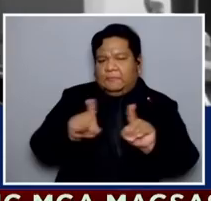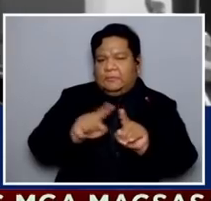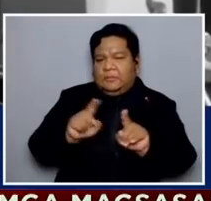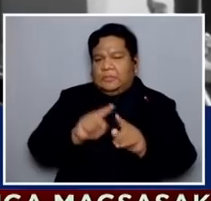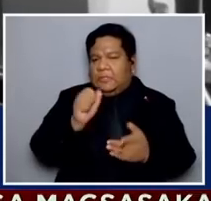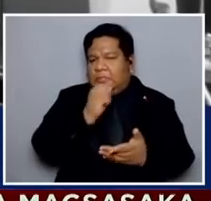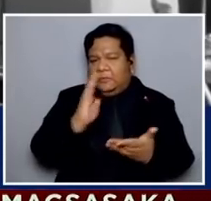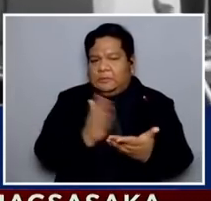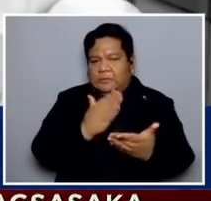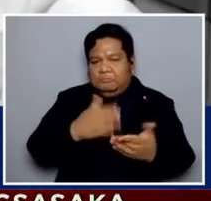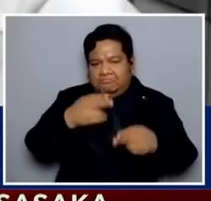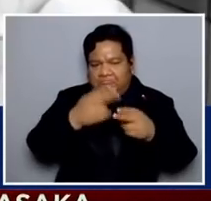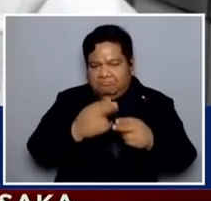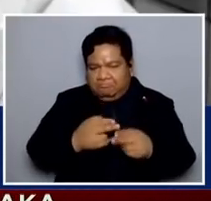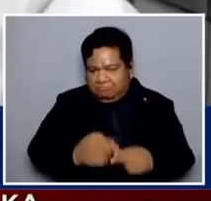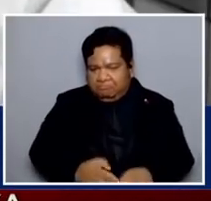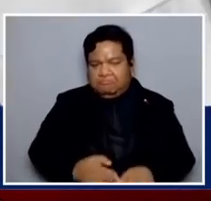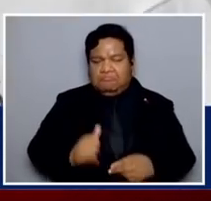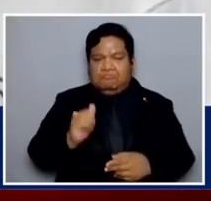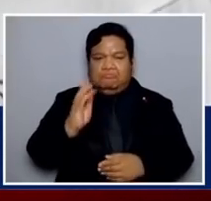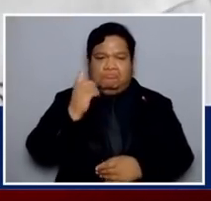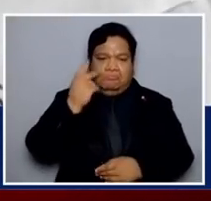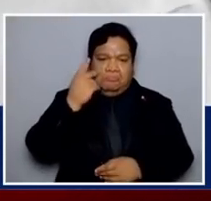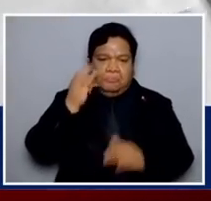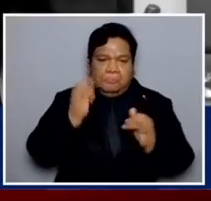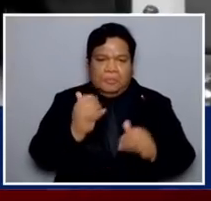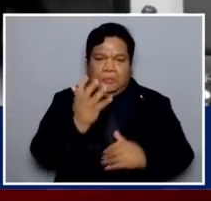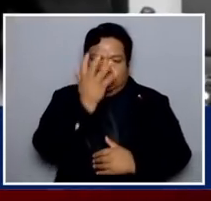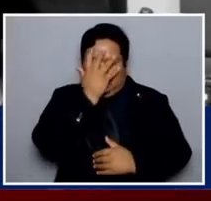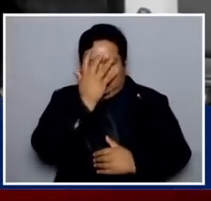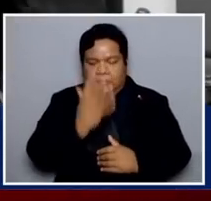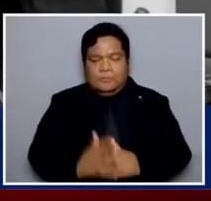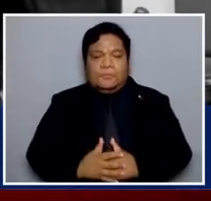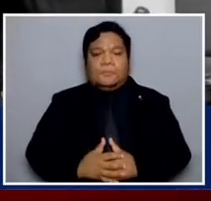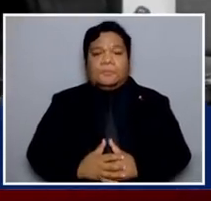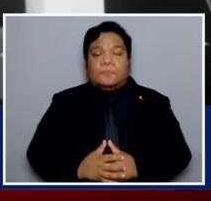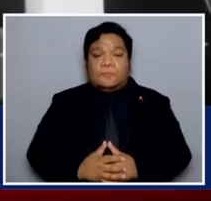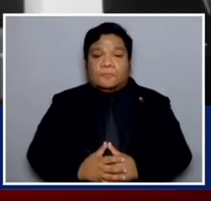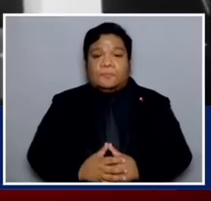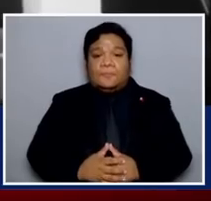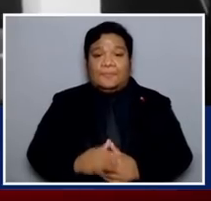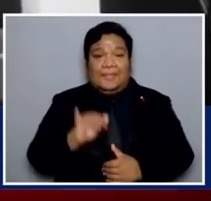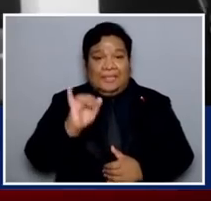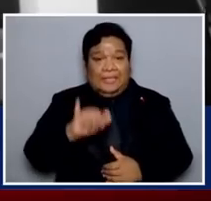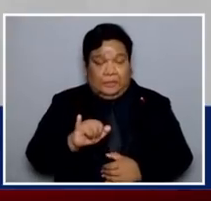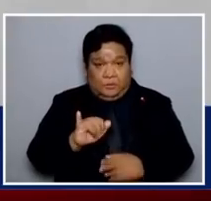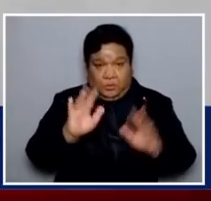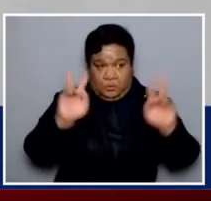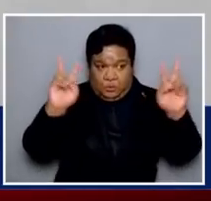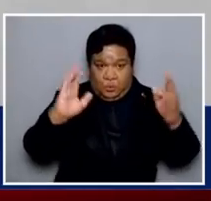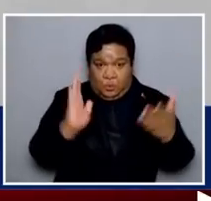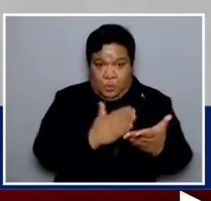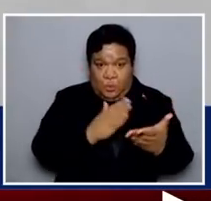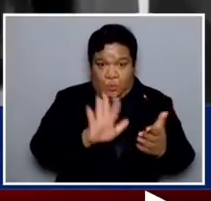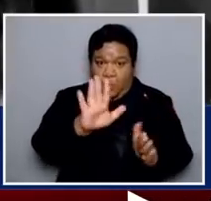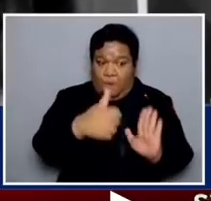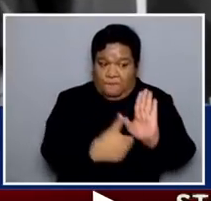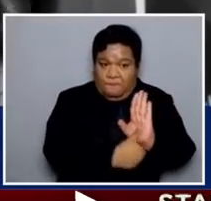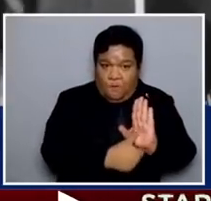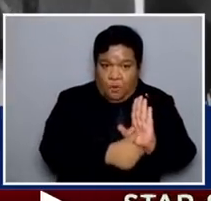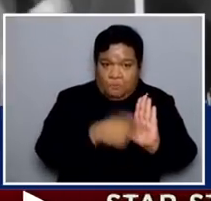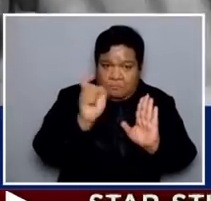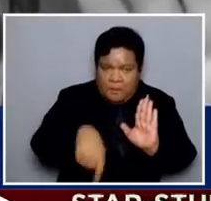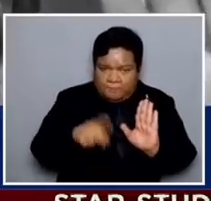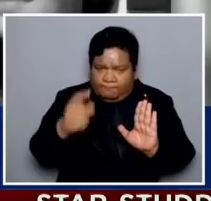Ken, Janine Berdin, at ilang pang kapamilya artist. Ang kantang Pag-isipan Mo ang Boto Mo ay isinulat at unang kinanta